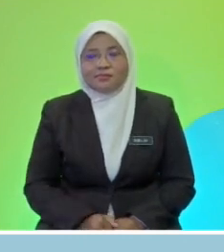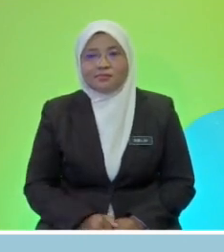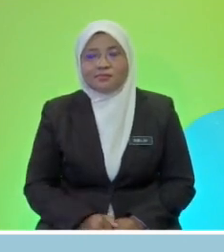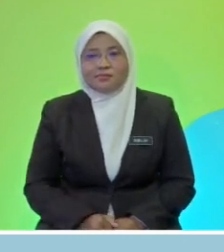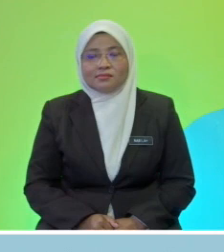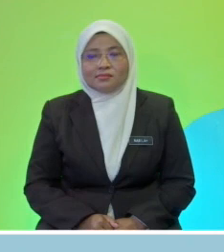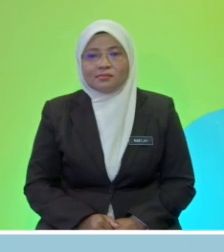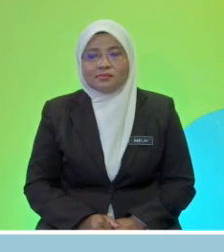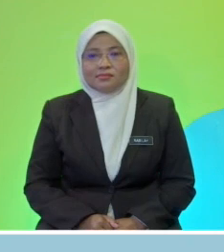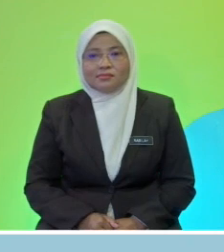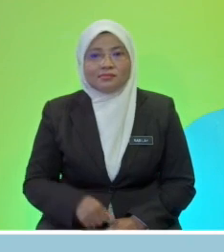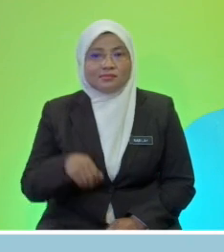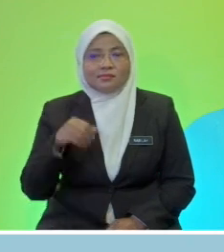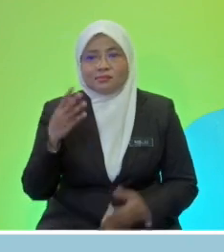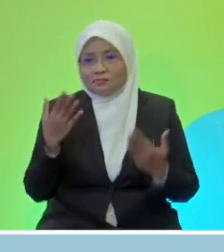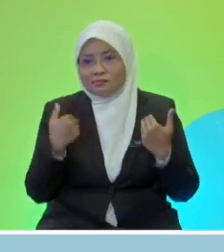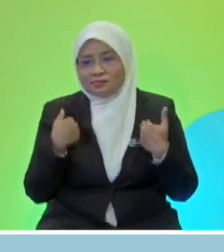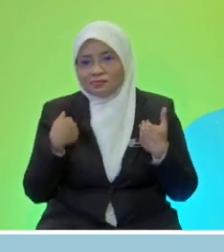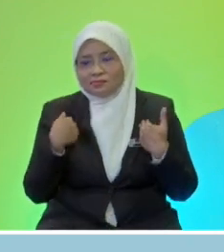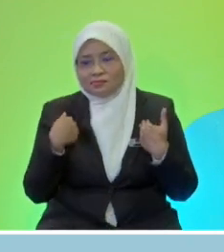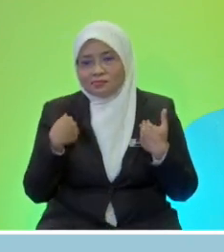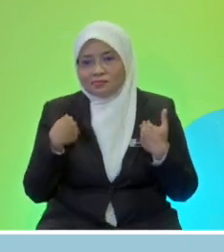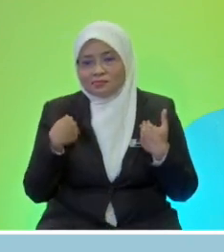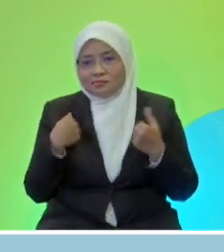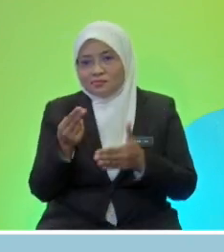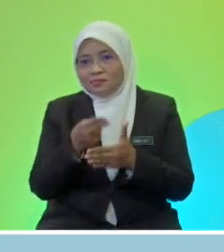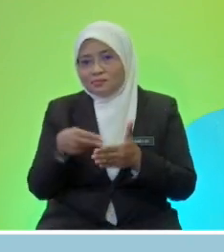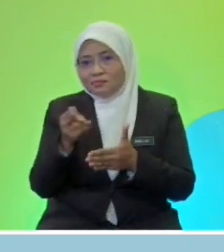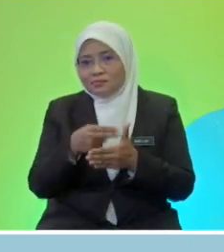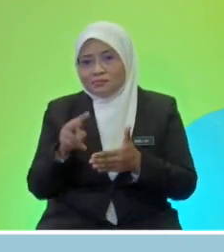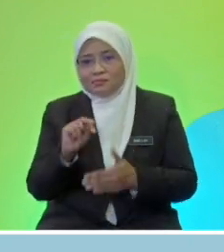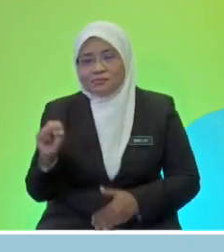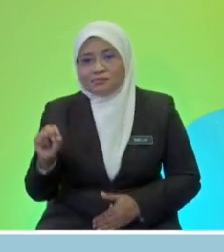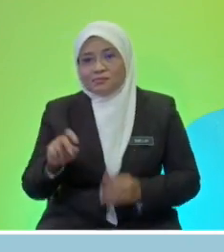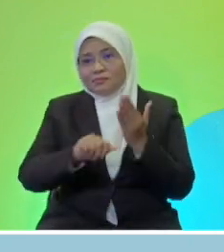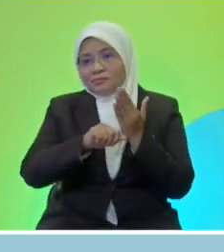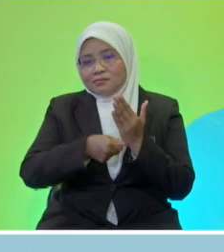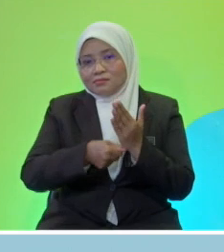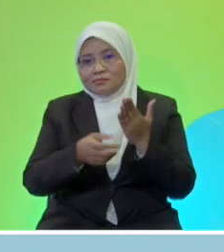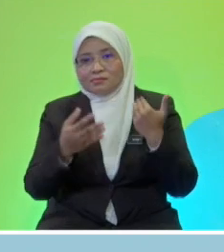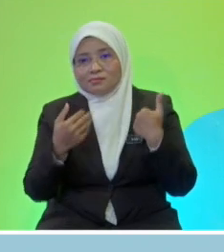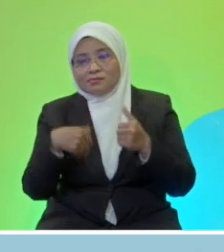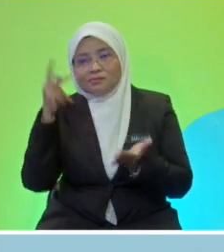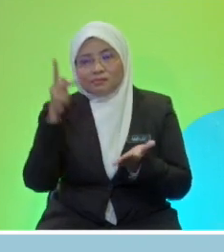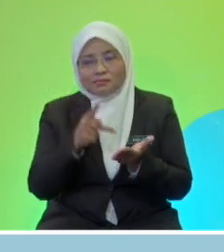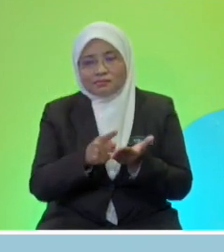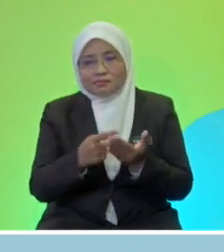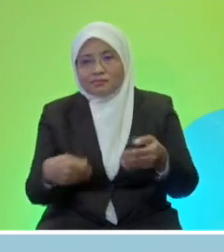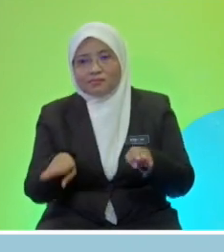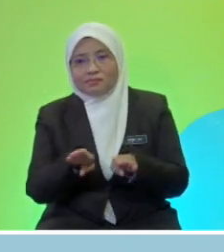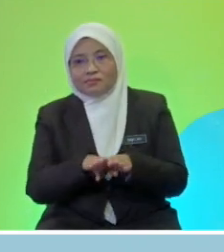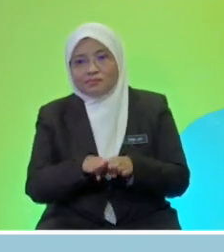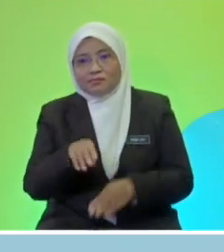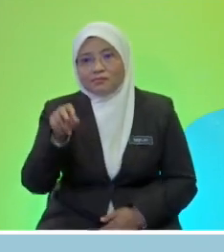Oke jadi daripada Yuni Yuni asas yang dikenali sebagai nukleotida Oke dan